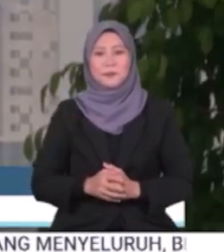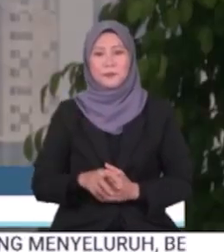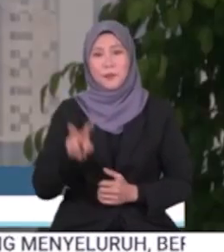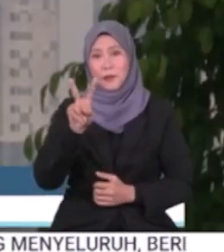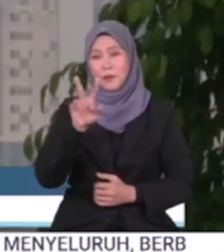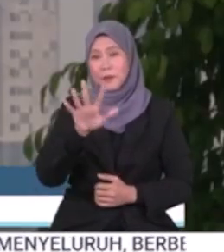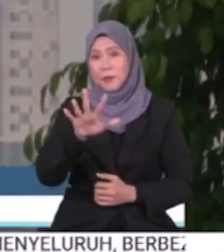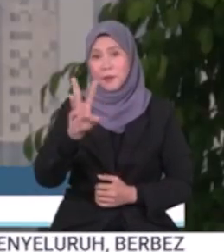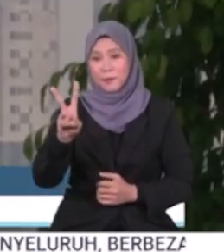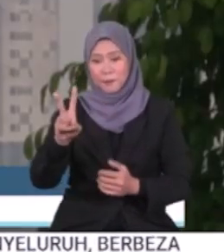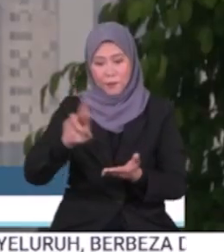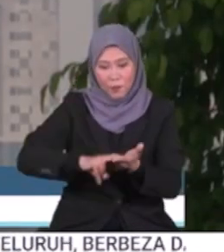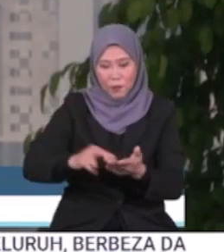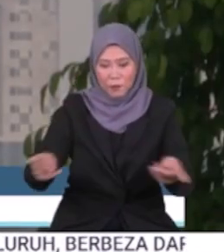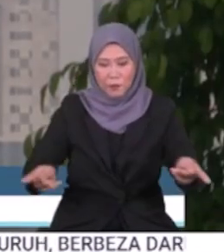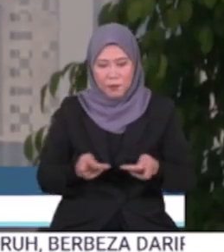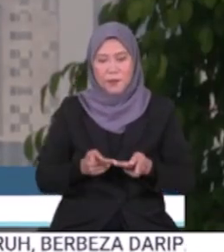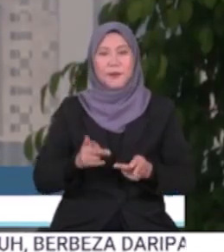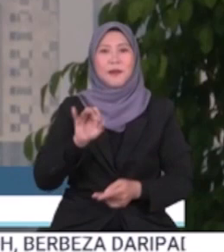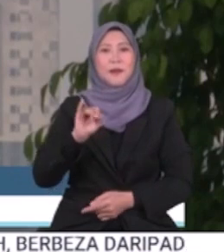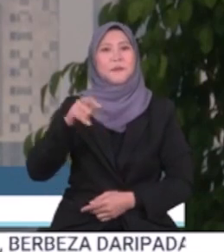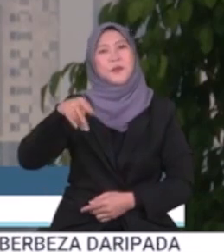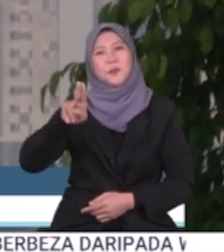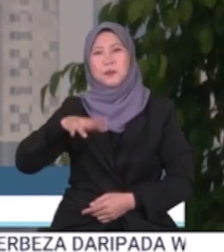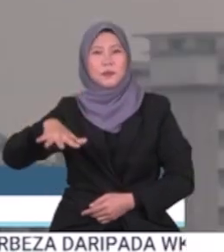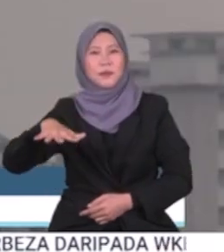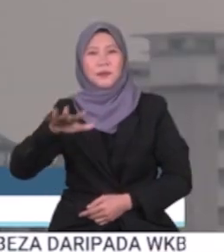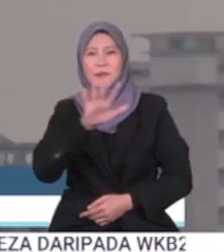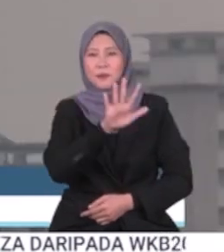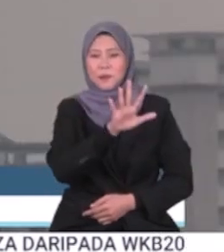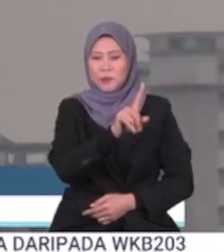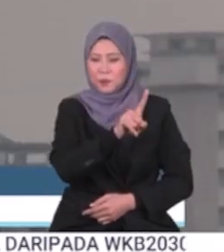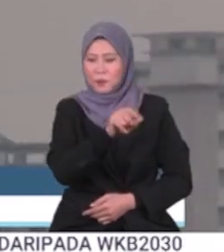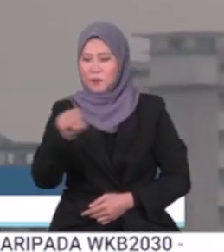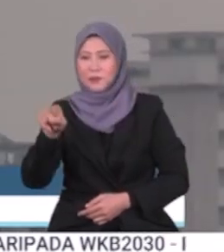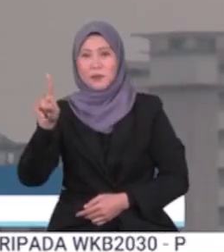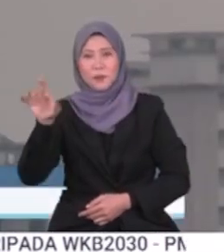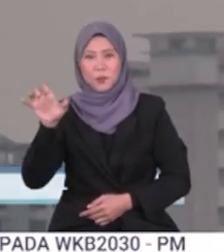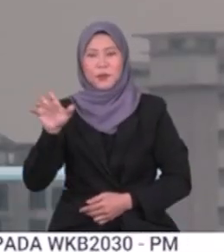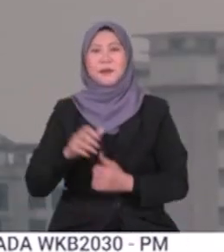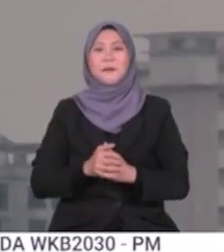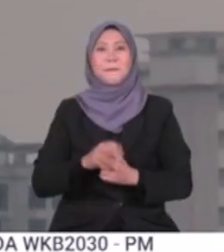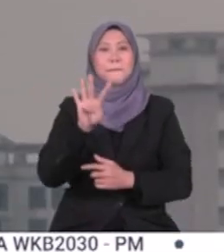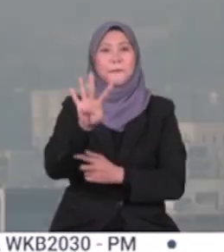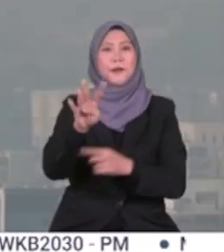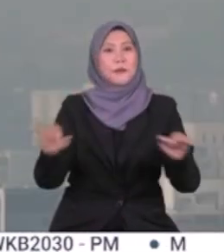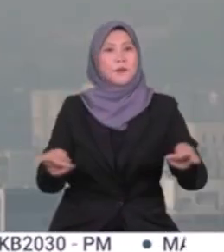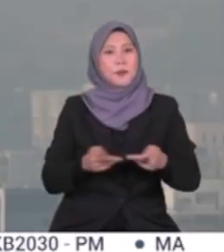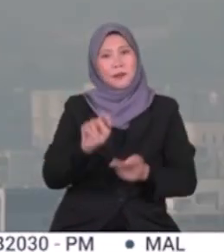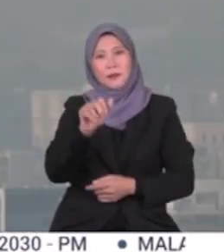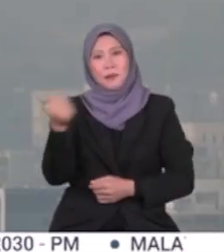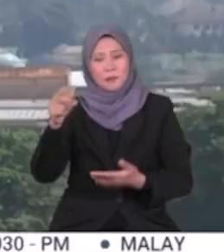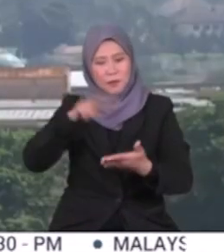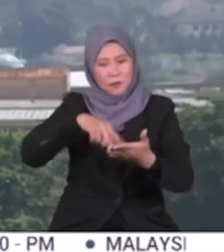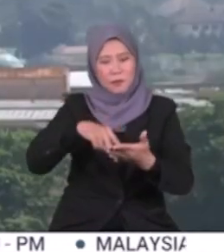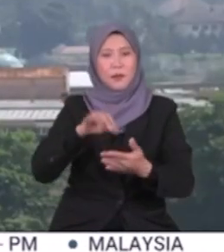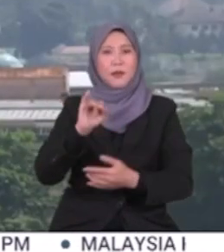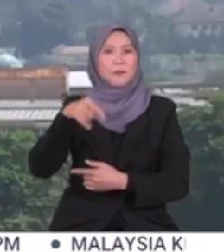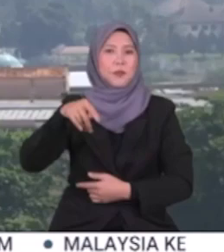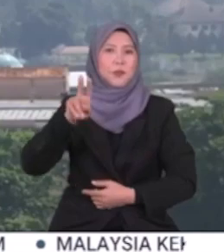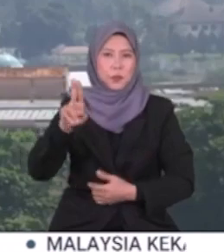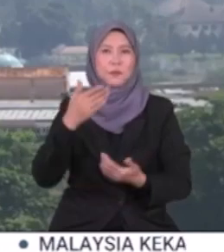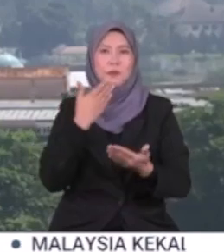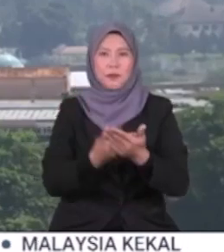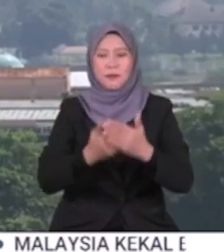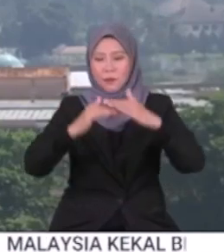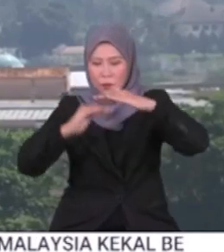56 lagi kawasan merekodkan bacaan Ipu sederhana 51 hingga 100 manakala empat kawasan lain mempunyai bacaan Ipu baik iaitu